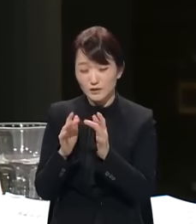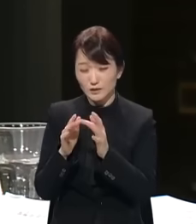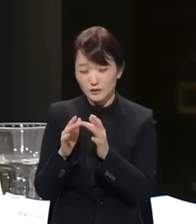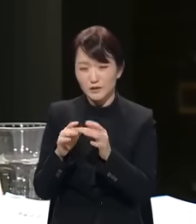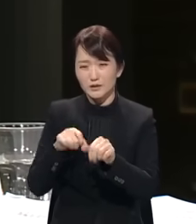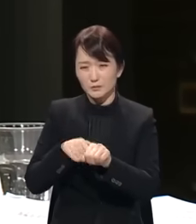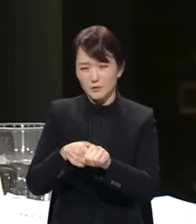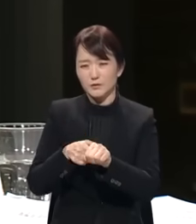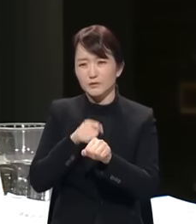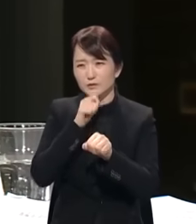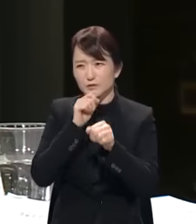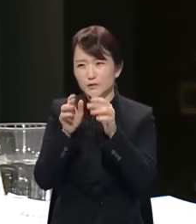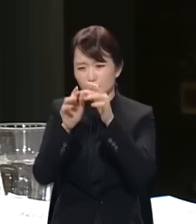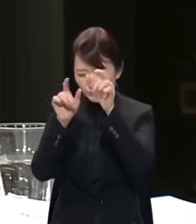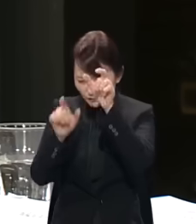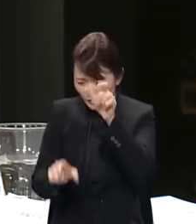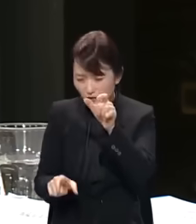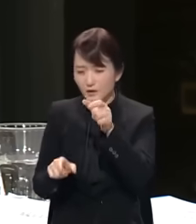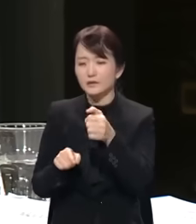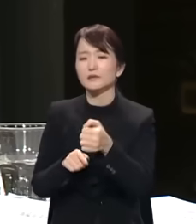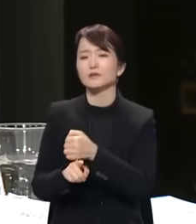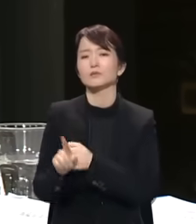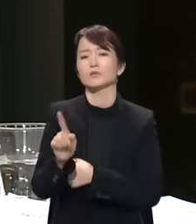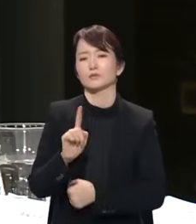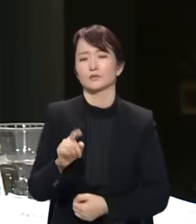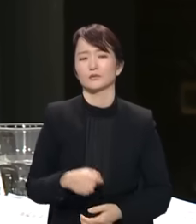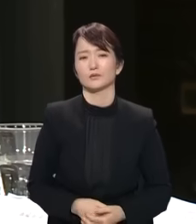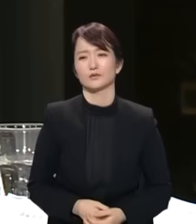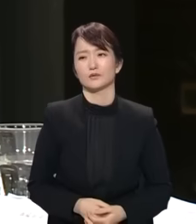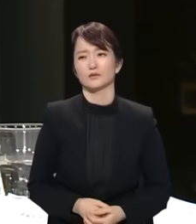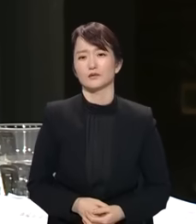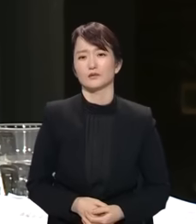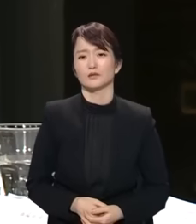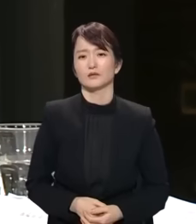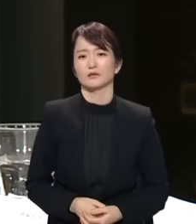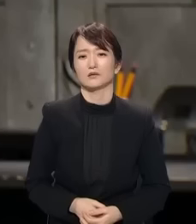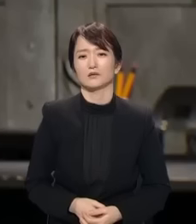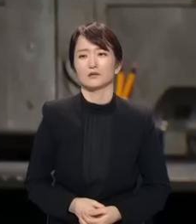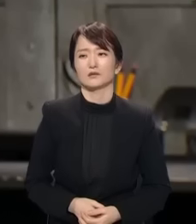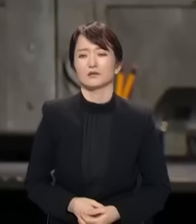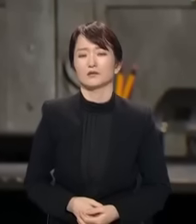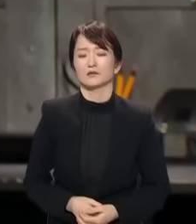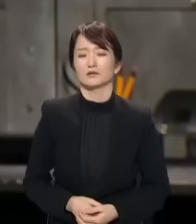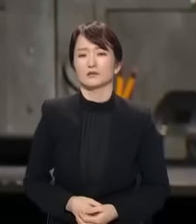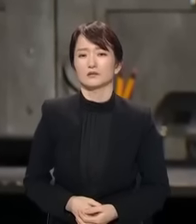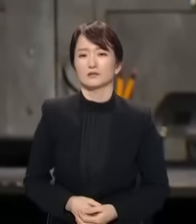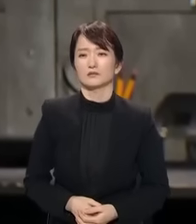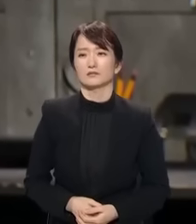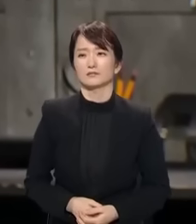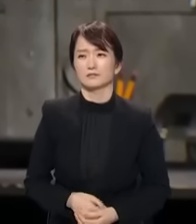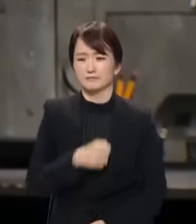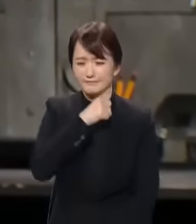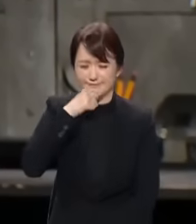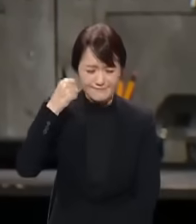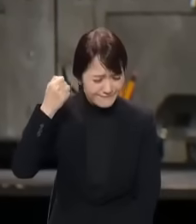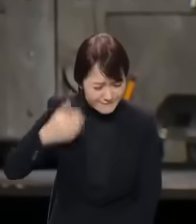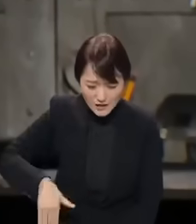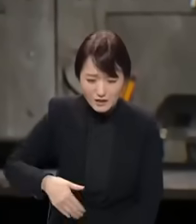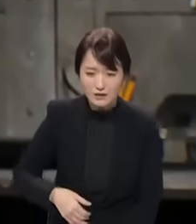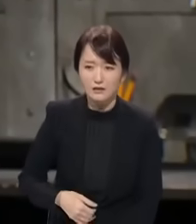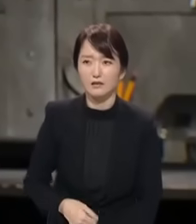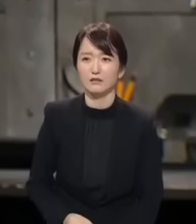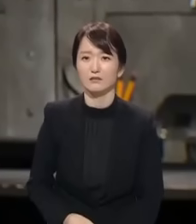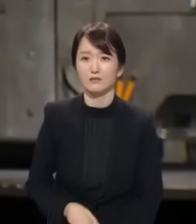얘기겠죠? 왜 이러는 거예요 도대체? 아, 저도 그게 잘 안 가요. 그 리뷰대로 정말 맛이 없어서 최악이면 안